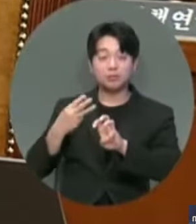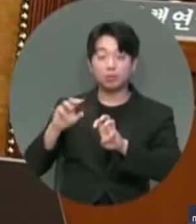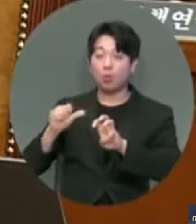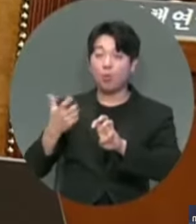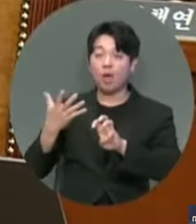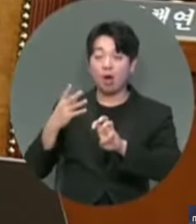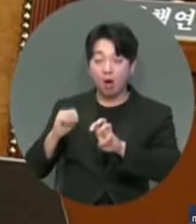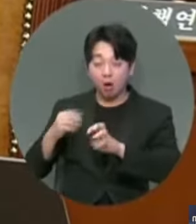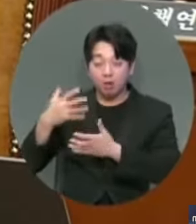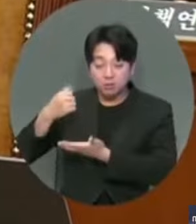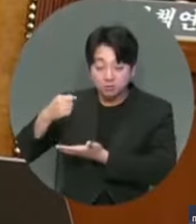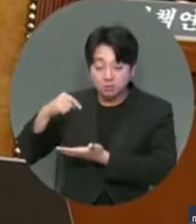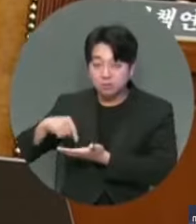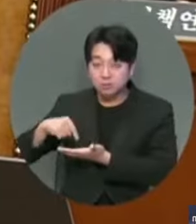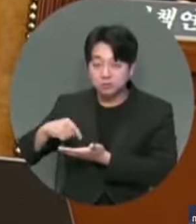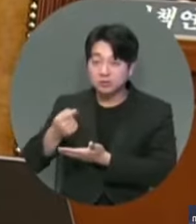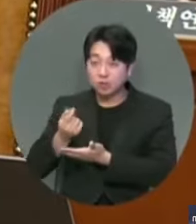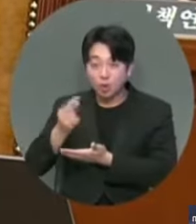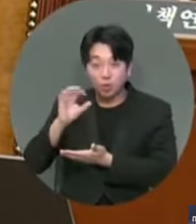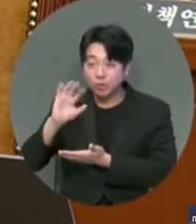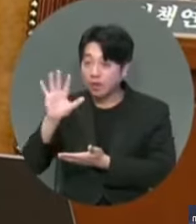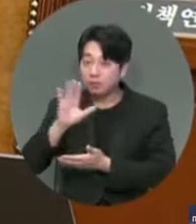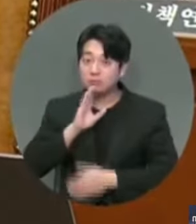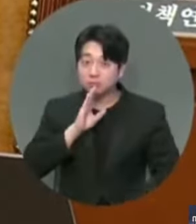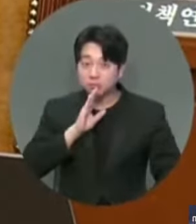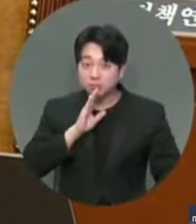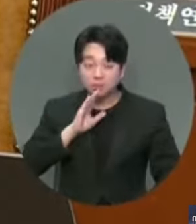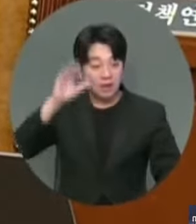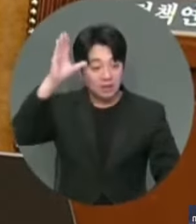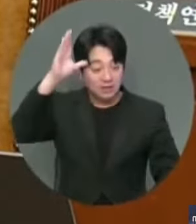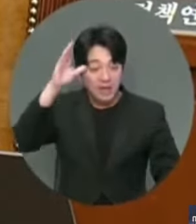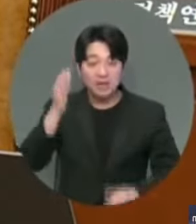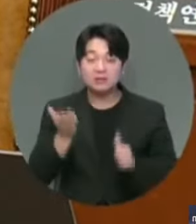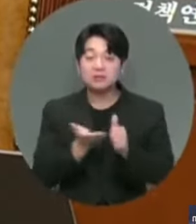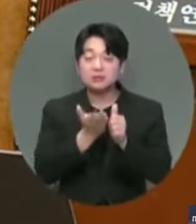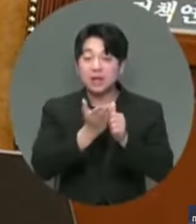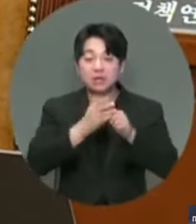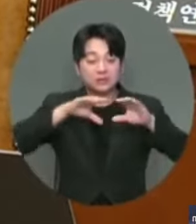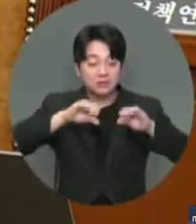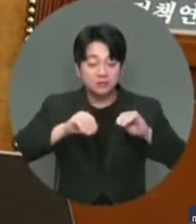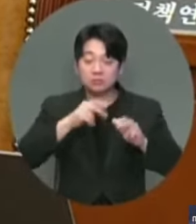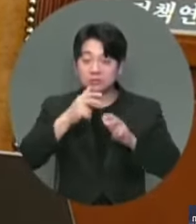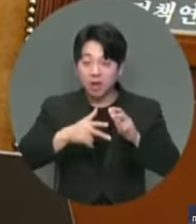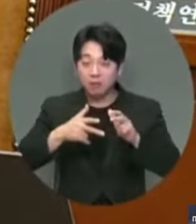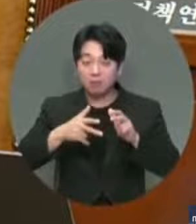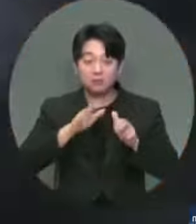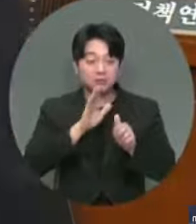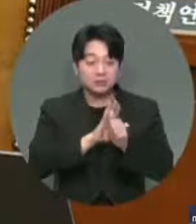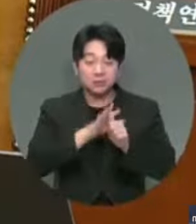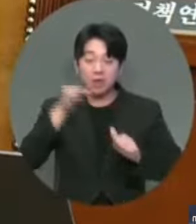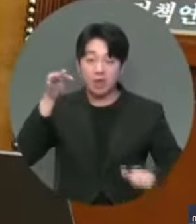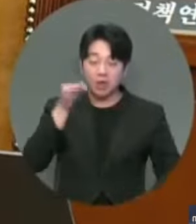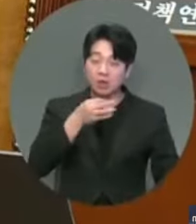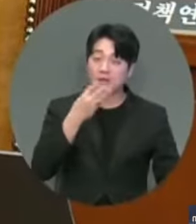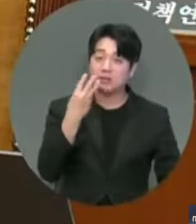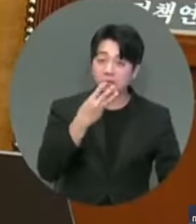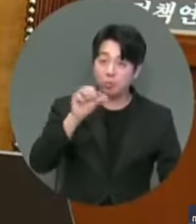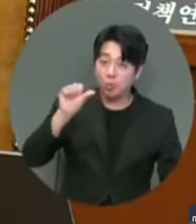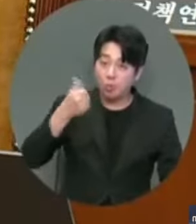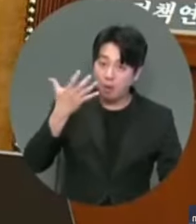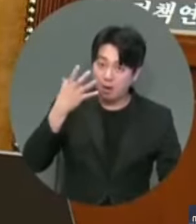예, 이게 제가 개식용 종식 사업, 제가 보면 볼수록 솔직히 이해도 안 가고 너무 어이가 없어서 제가 많은 시간을